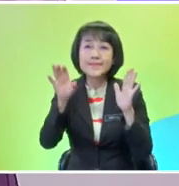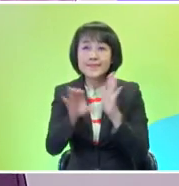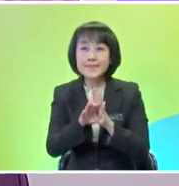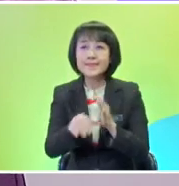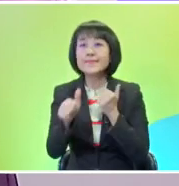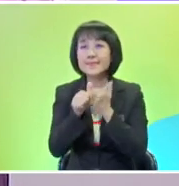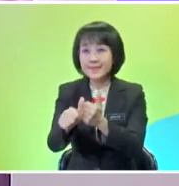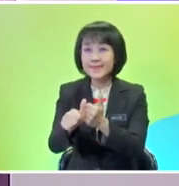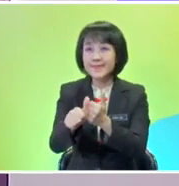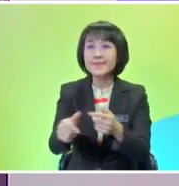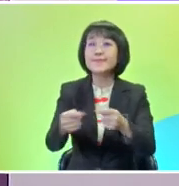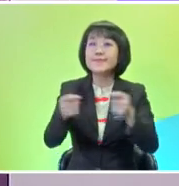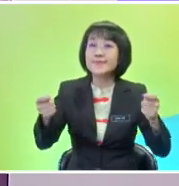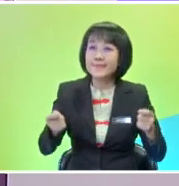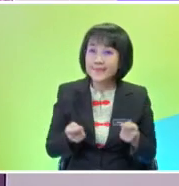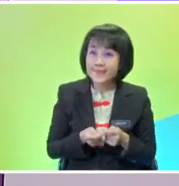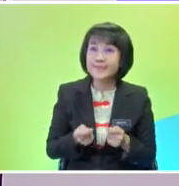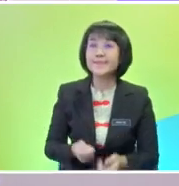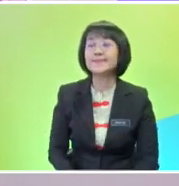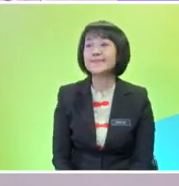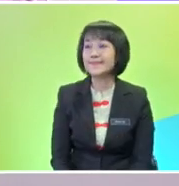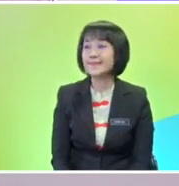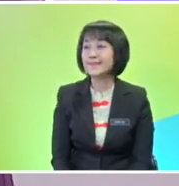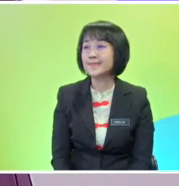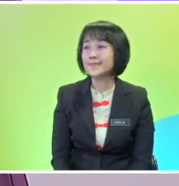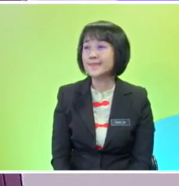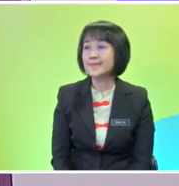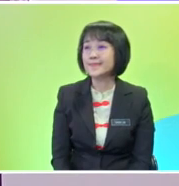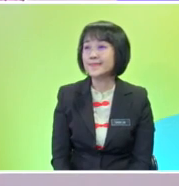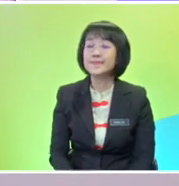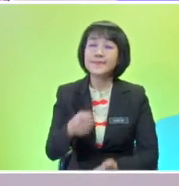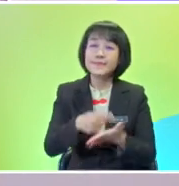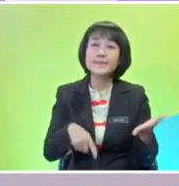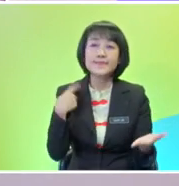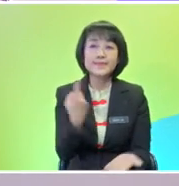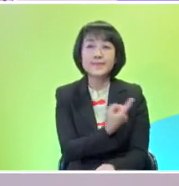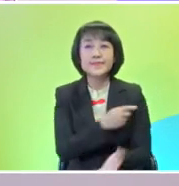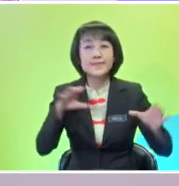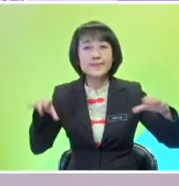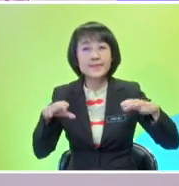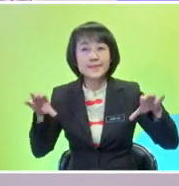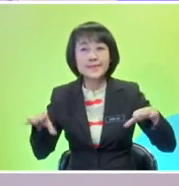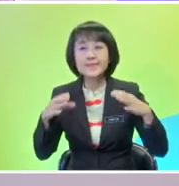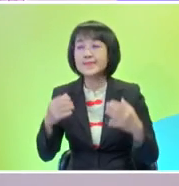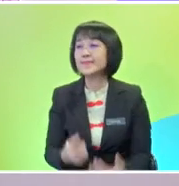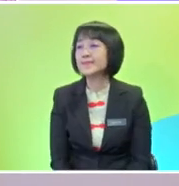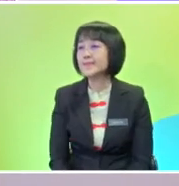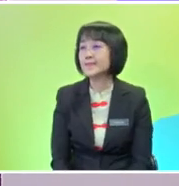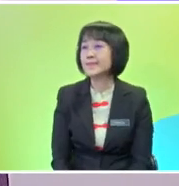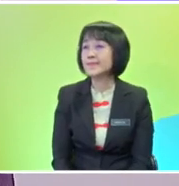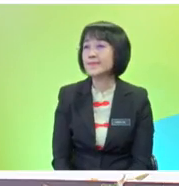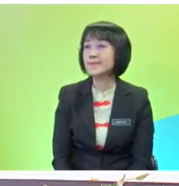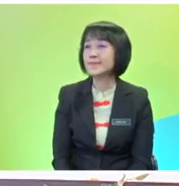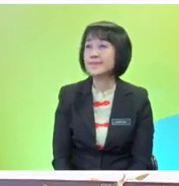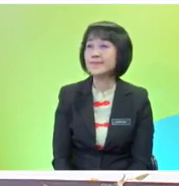mengikut kedudukan Baiklah Jadi apa kita nak buat kita nak minta tolong dengan kakak